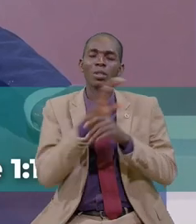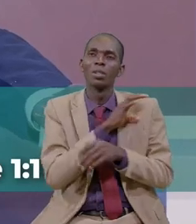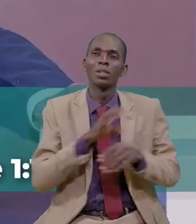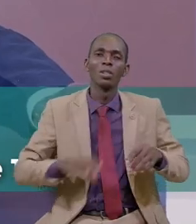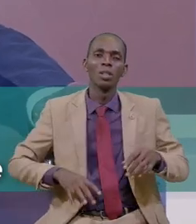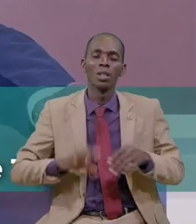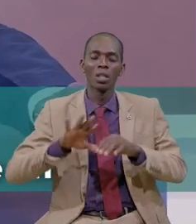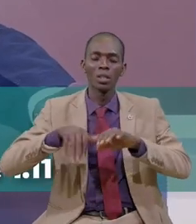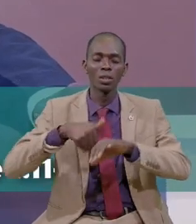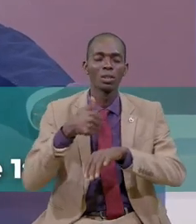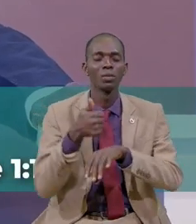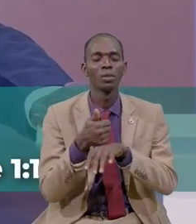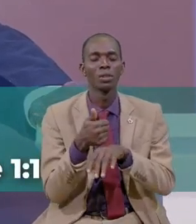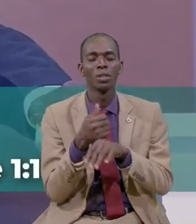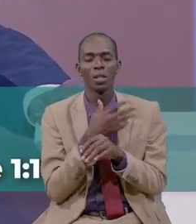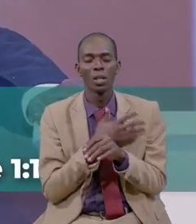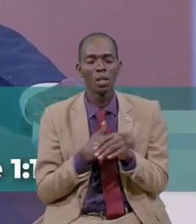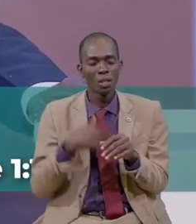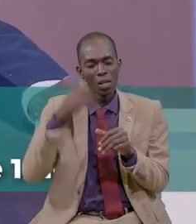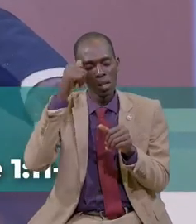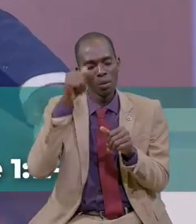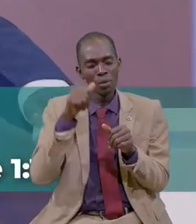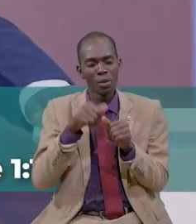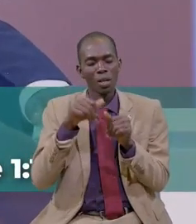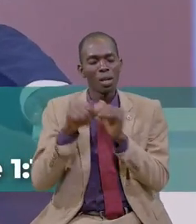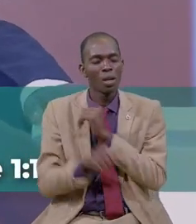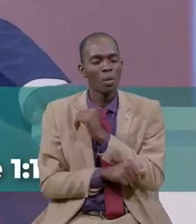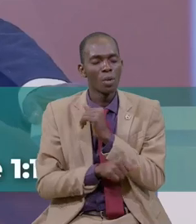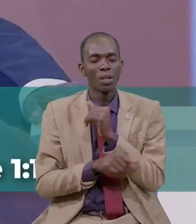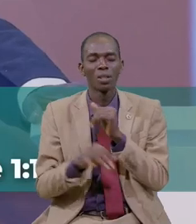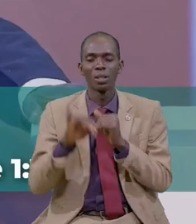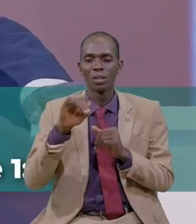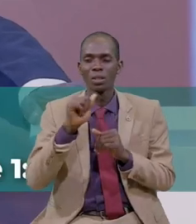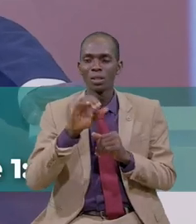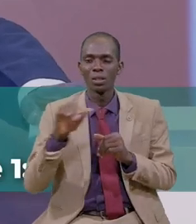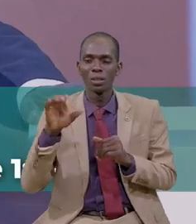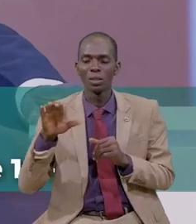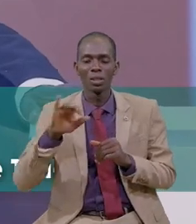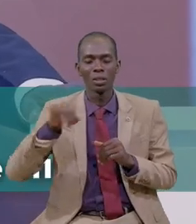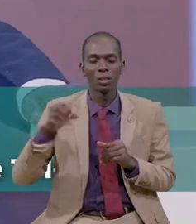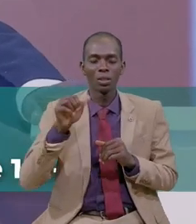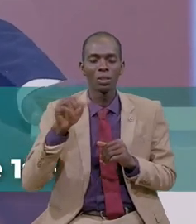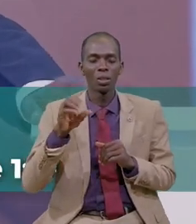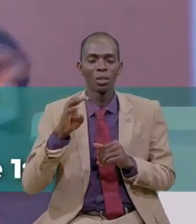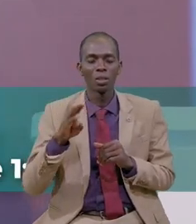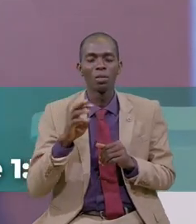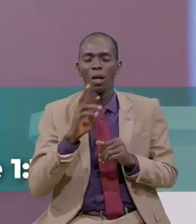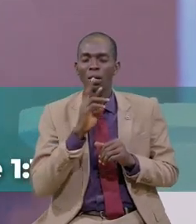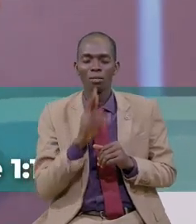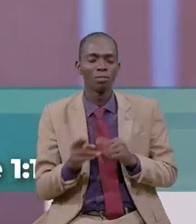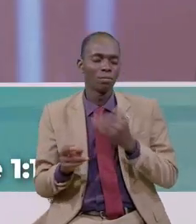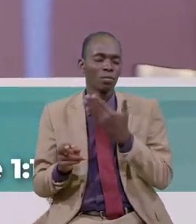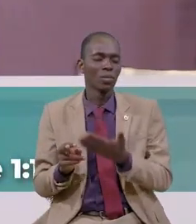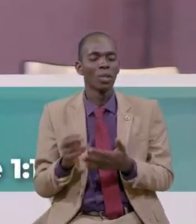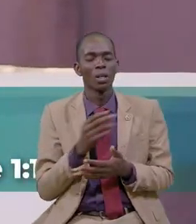là. Abraham, Isaac et Jacob sont là. Plusieurs viendront de l'Orient, de l'Occident